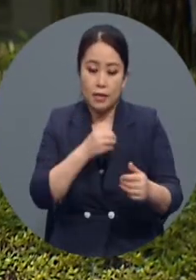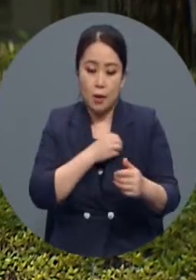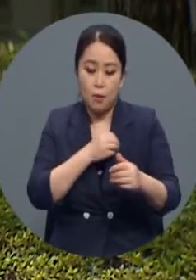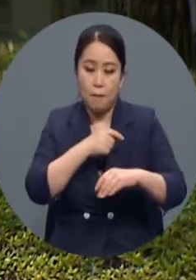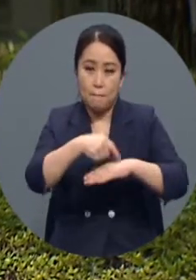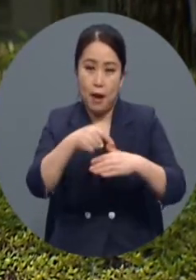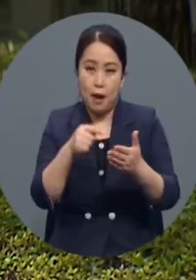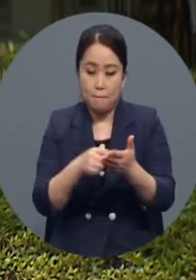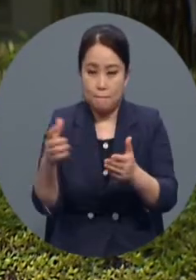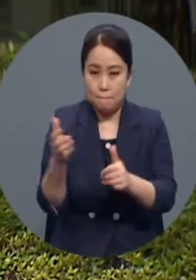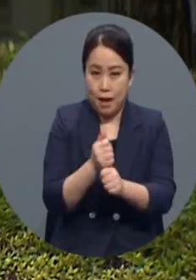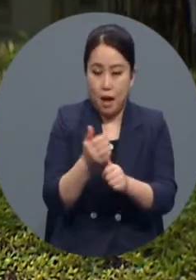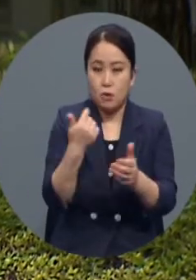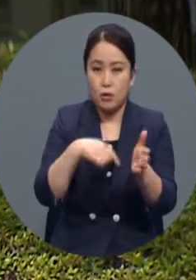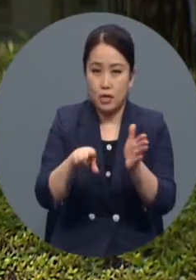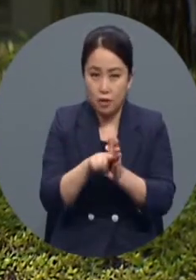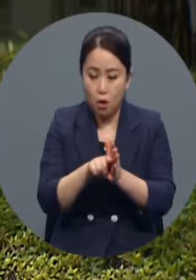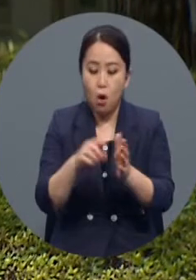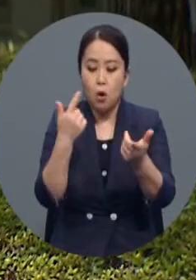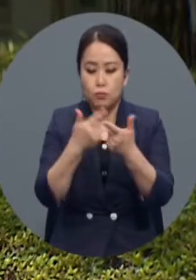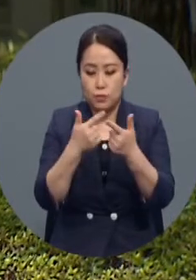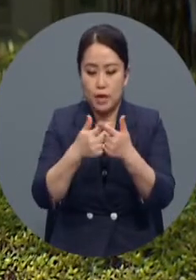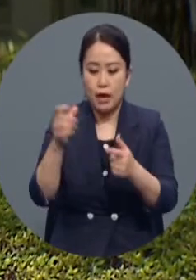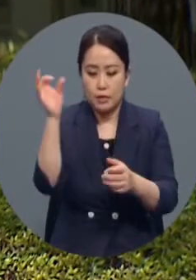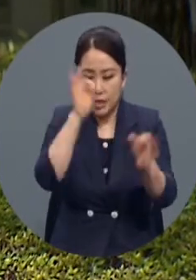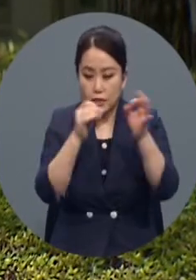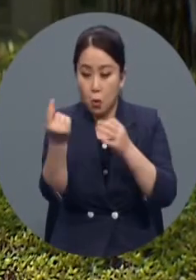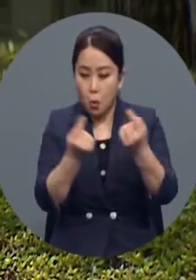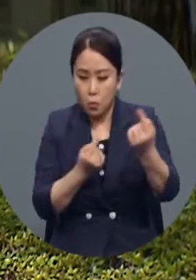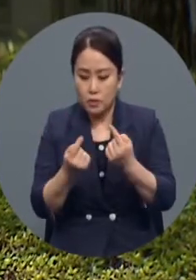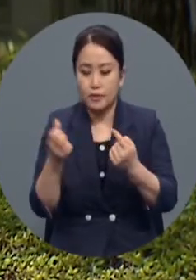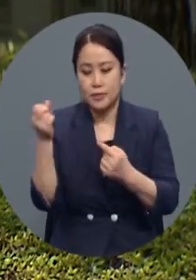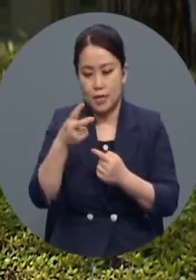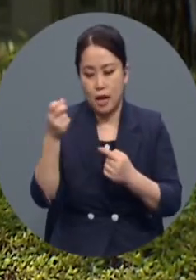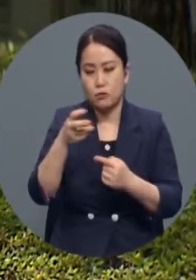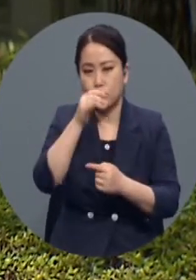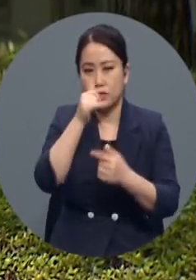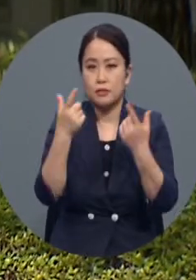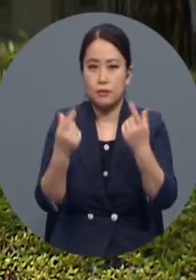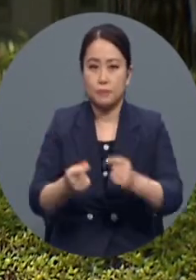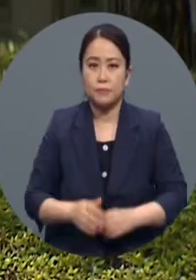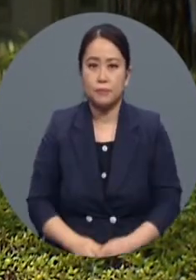부산 방문은 더욱 잦아질 것으로 전망됩니다. MBC 뉴스 민성빈입니다.